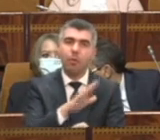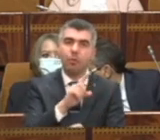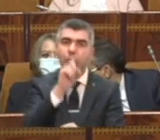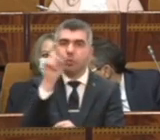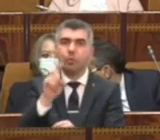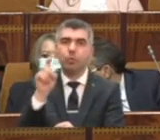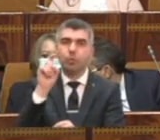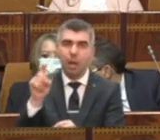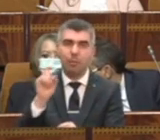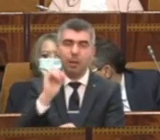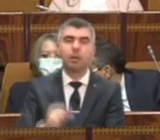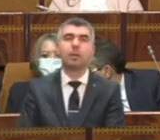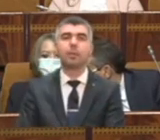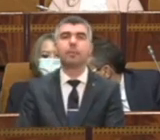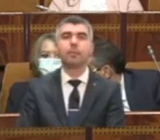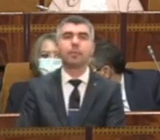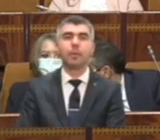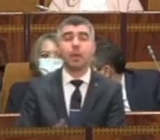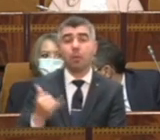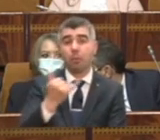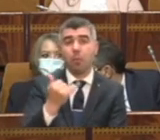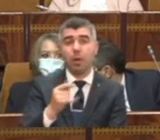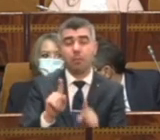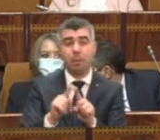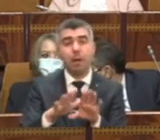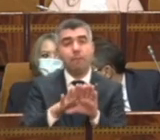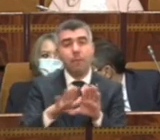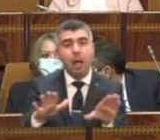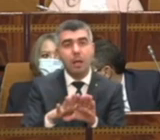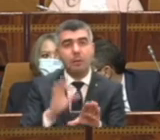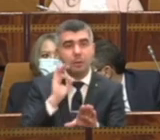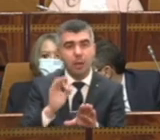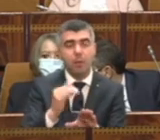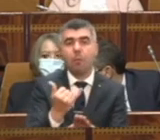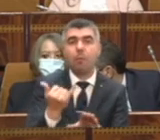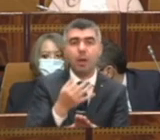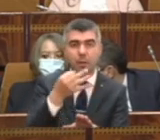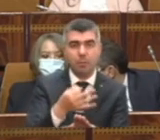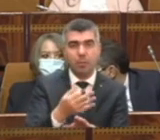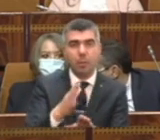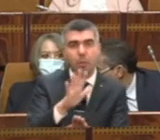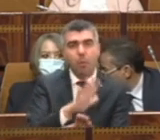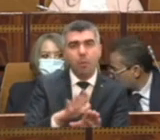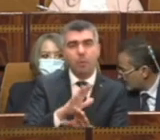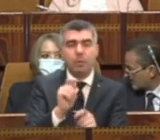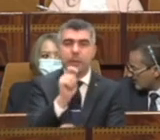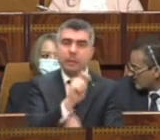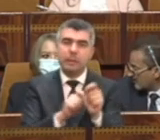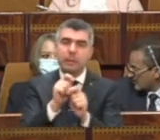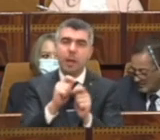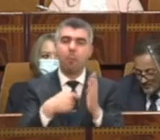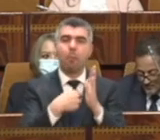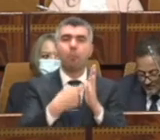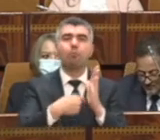الجماعات المذكورة آنفا، مع العلم أنه تم تخصيص قطعة أرضية ببلدية طازناخ في انتظار الشروع في إنجاز هذا المشروع، ونفس